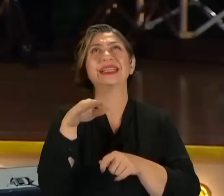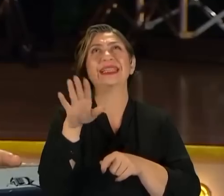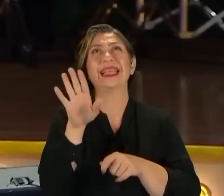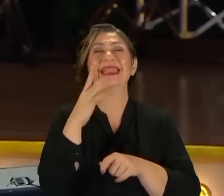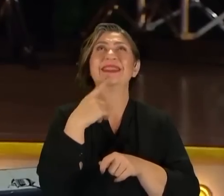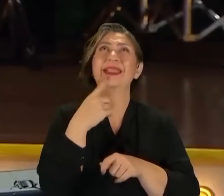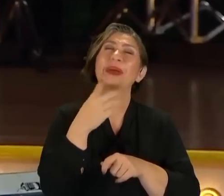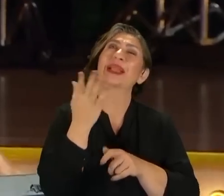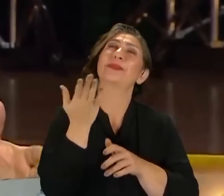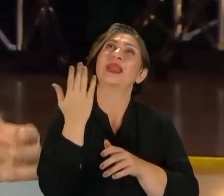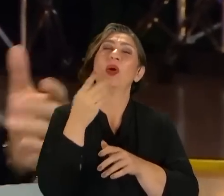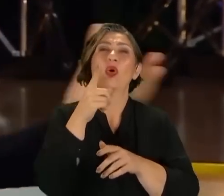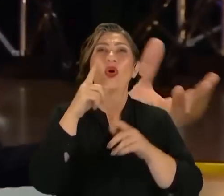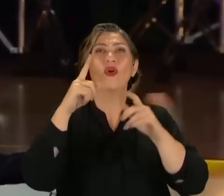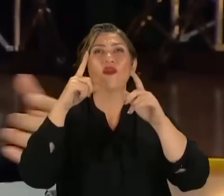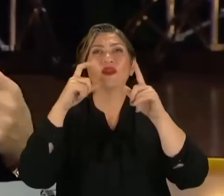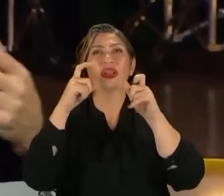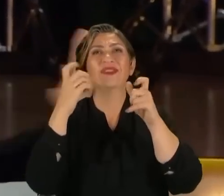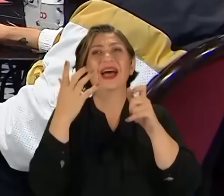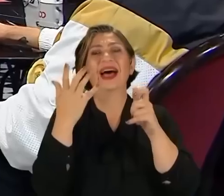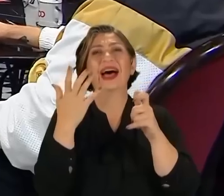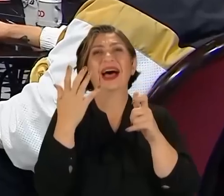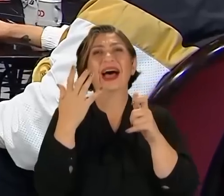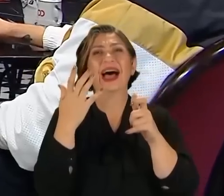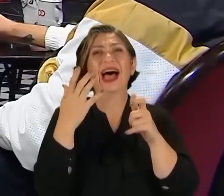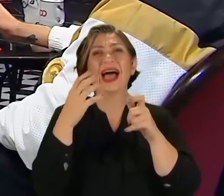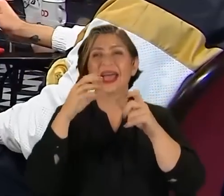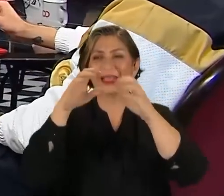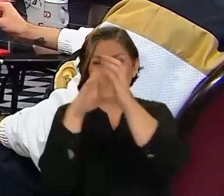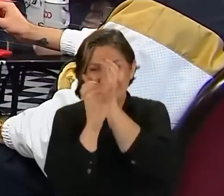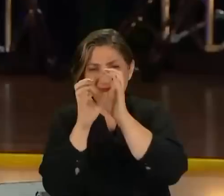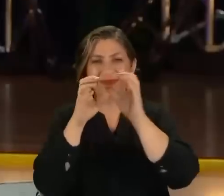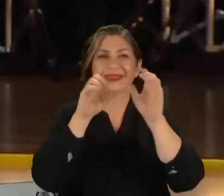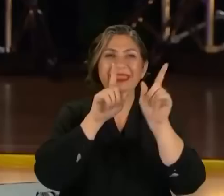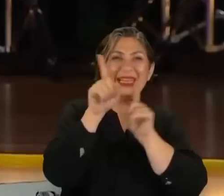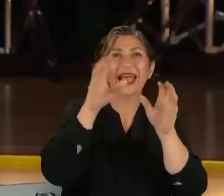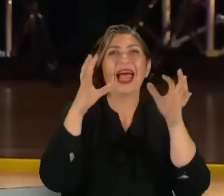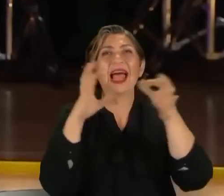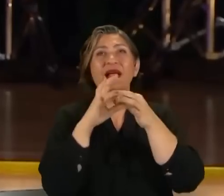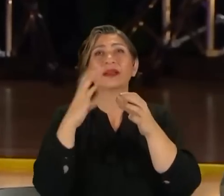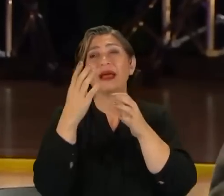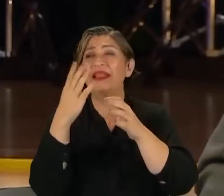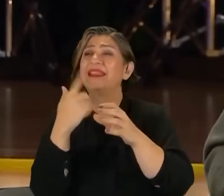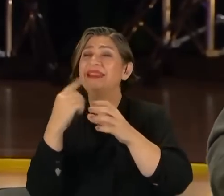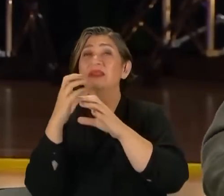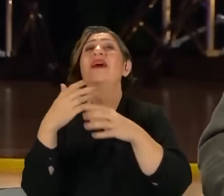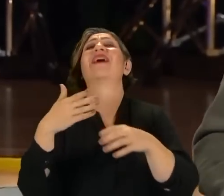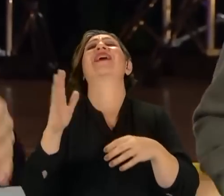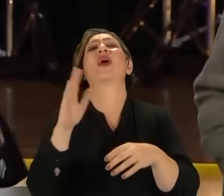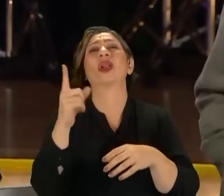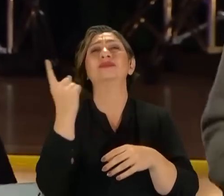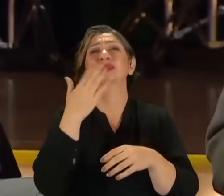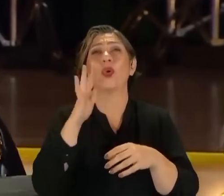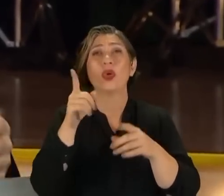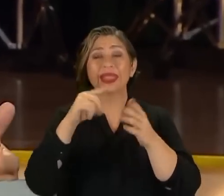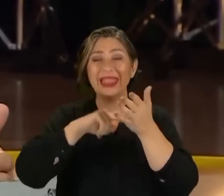tarif etmiyorum. O sıcaklık hemen fotoğrafta da yani işte analogla dijital arasında da böyle bir fark var. Analog daha sıcak. Yok ya öyle bir şey